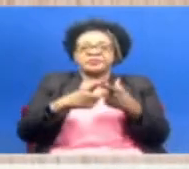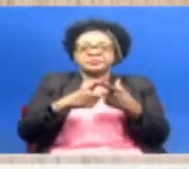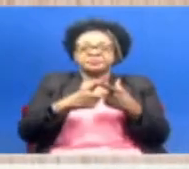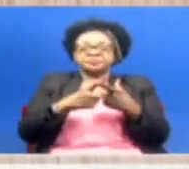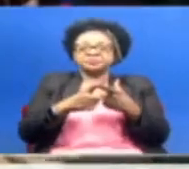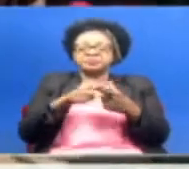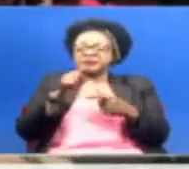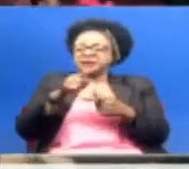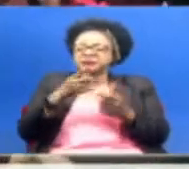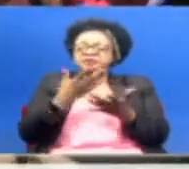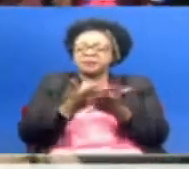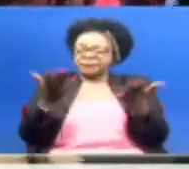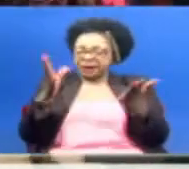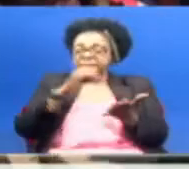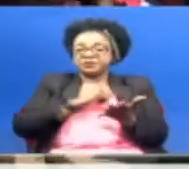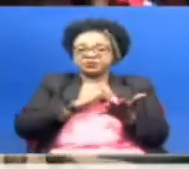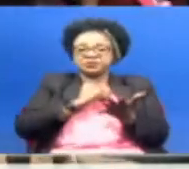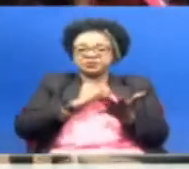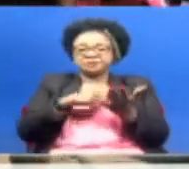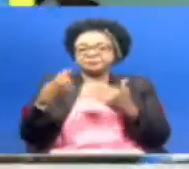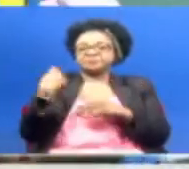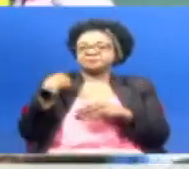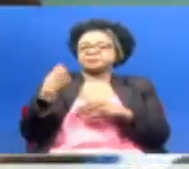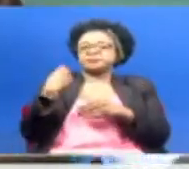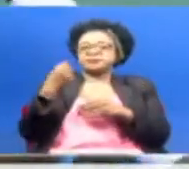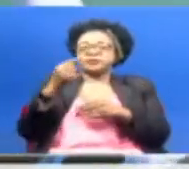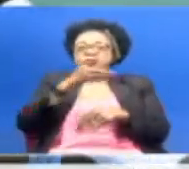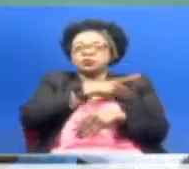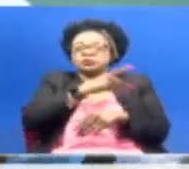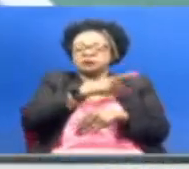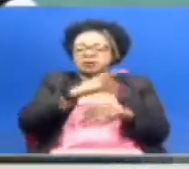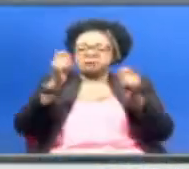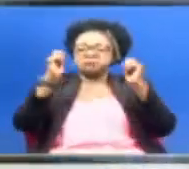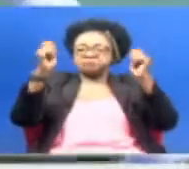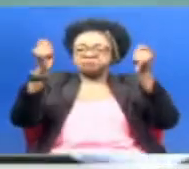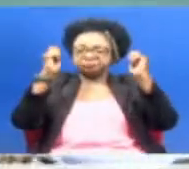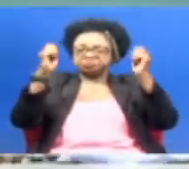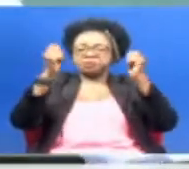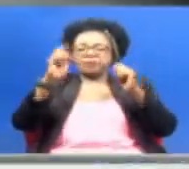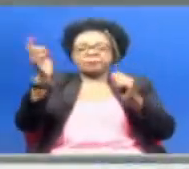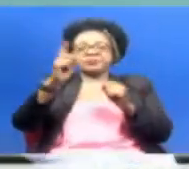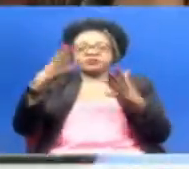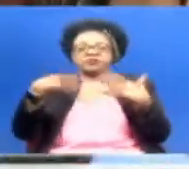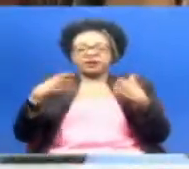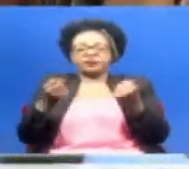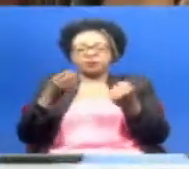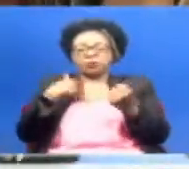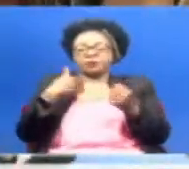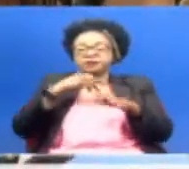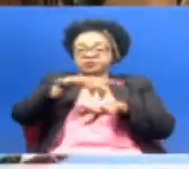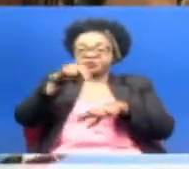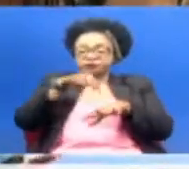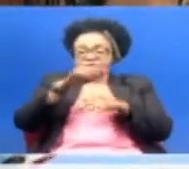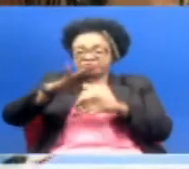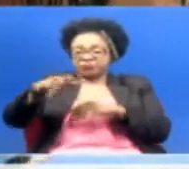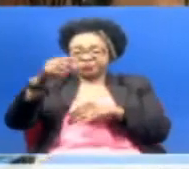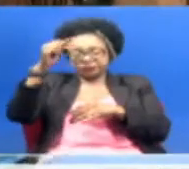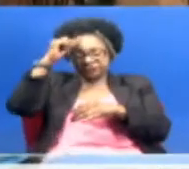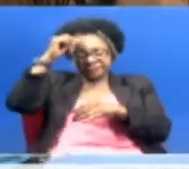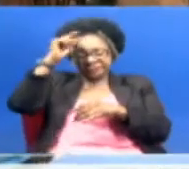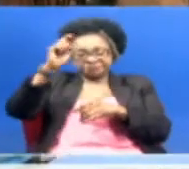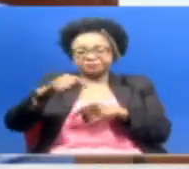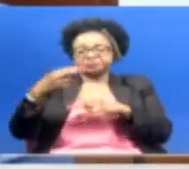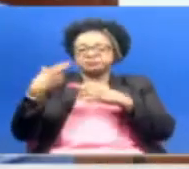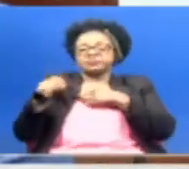that is missing. Jana madaktari waliandamana hadi afisi ya Wizara ya Afya wakitaka serikali kuu na za county kuwajibikia sekta